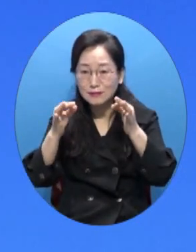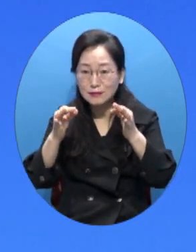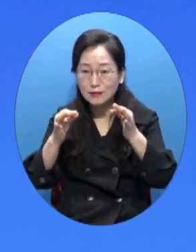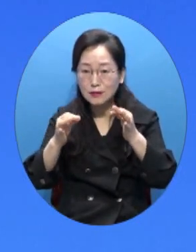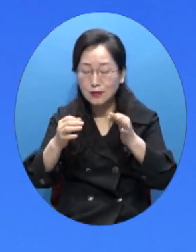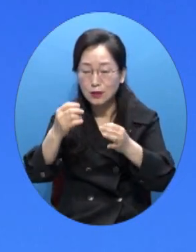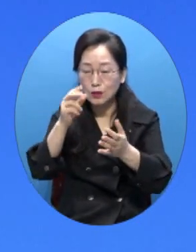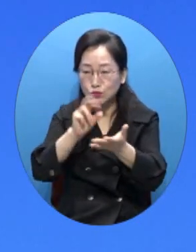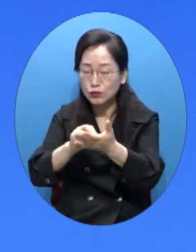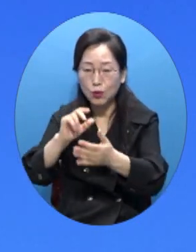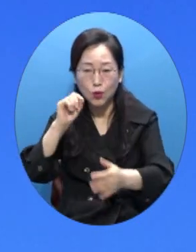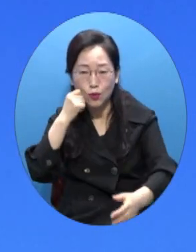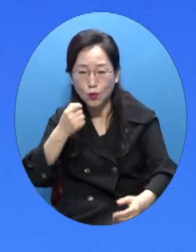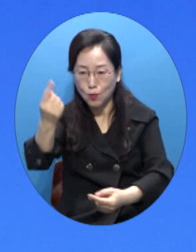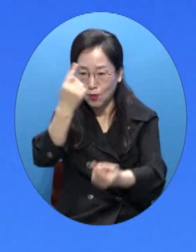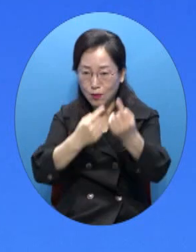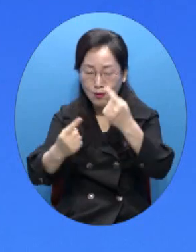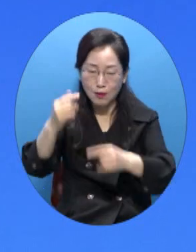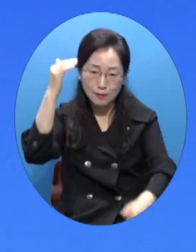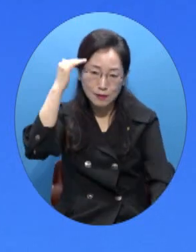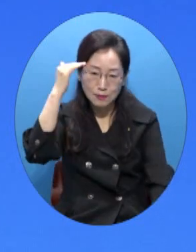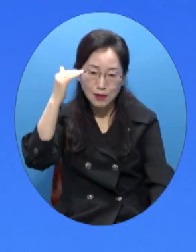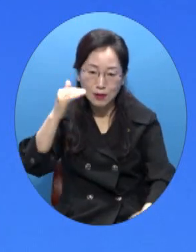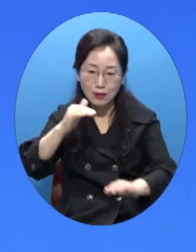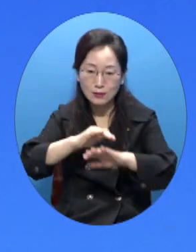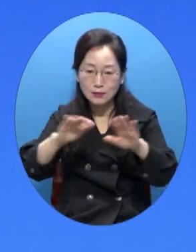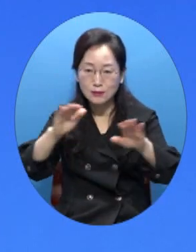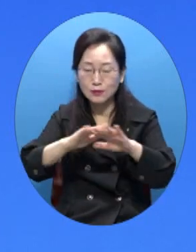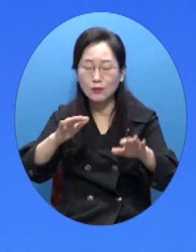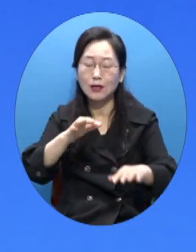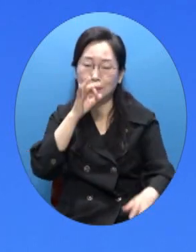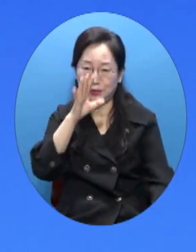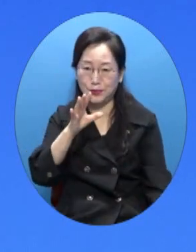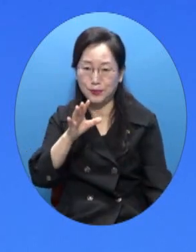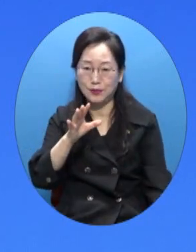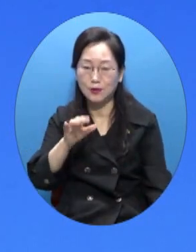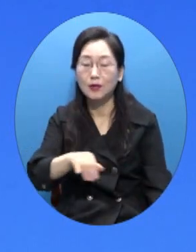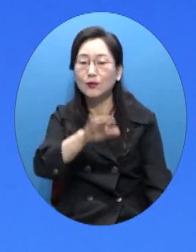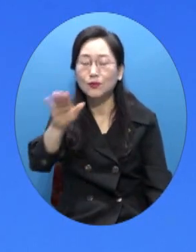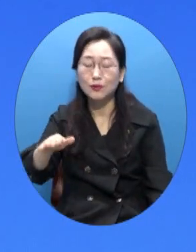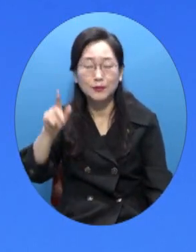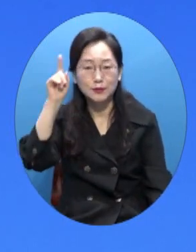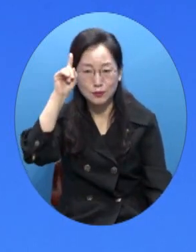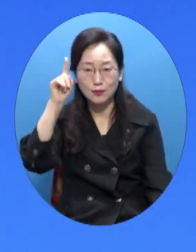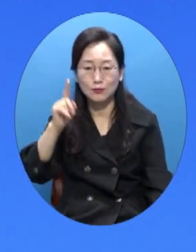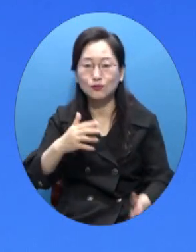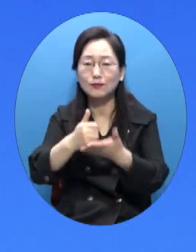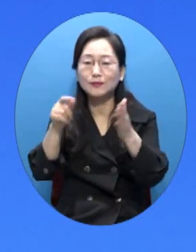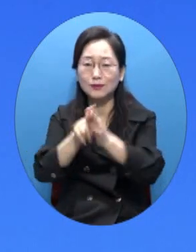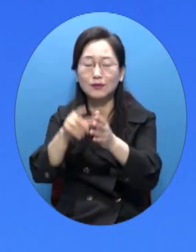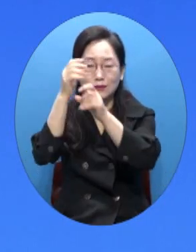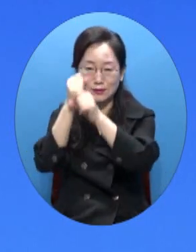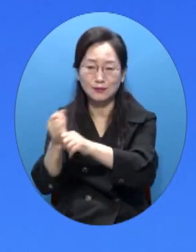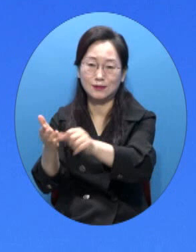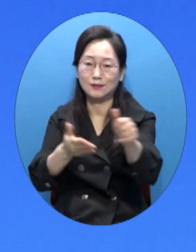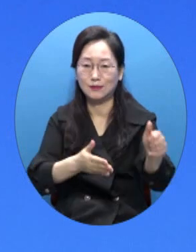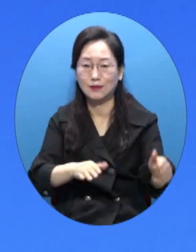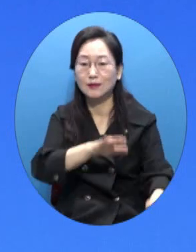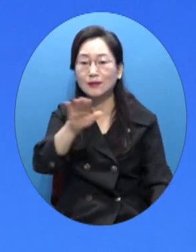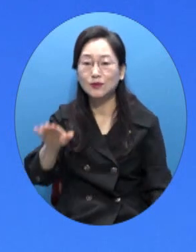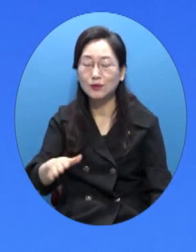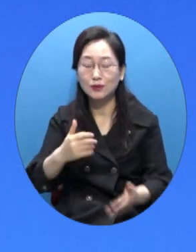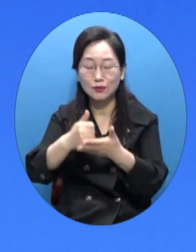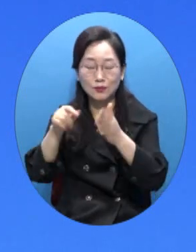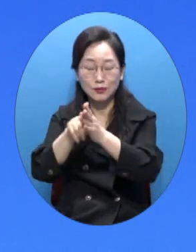많은 문제 어려움을 스스로 해결할 능력이 없는 것입니다. 그렇기 때문에 우리가 철저하게 주님을 믿고 의지해야 됩니다. 우리가 주님을